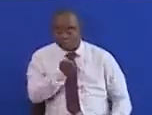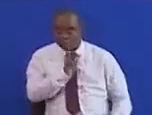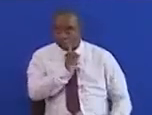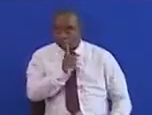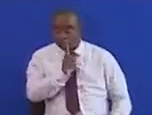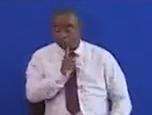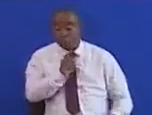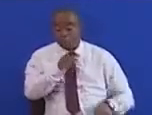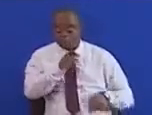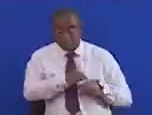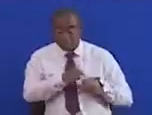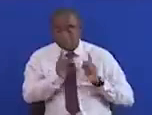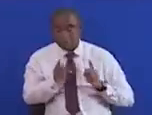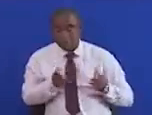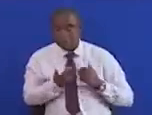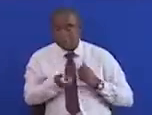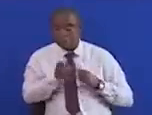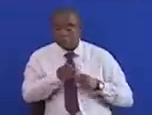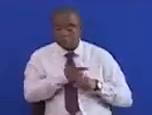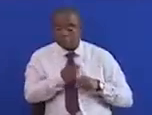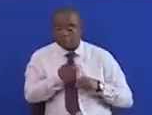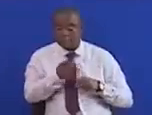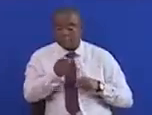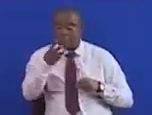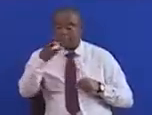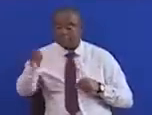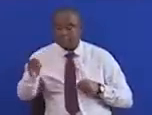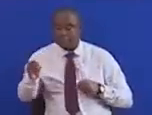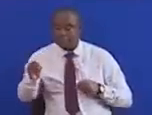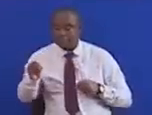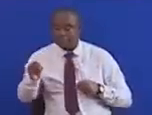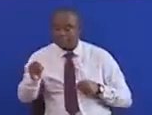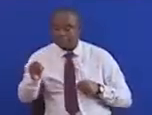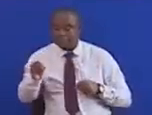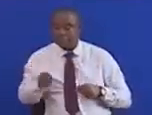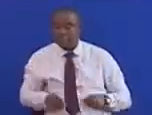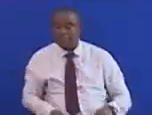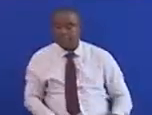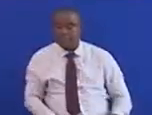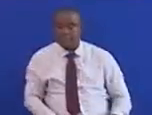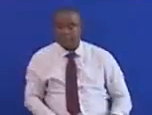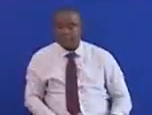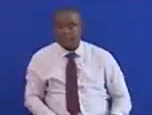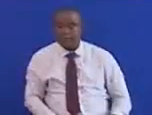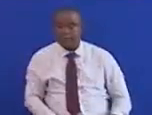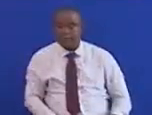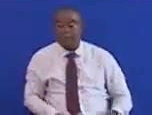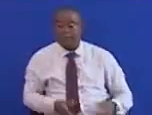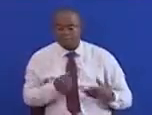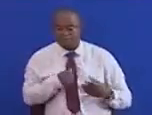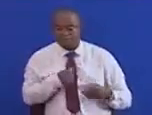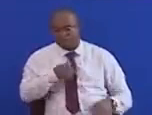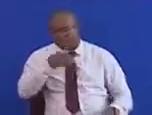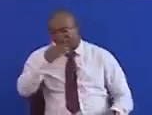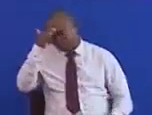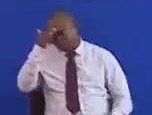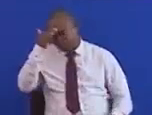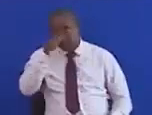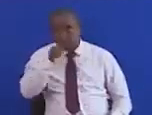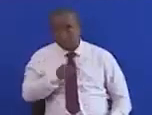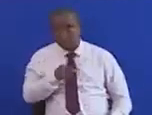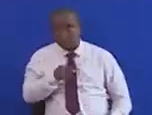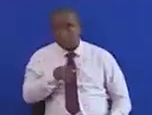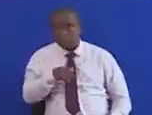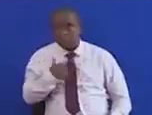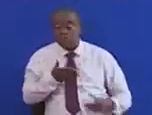cha kawaida kwamba naweza kuongeza nusu saa alafu bado tukamalizia. Kwa hiyo nafikiri tutaenda kwa